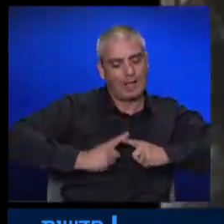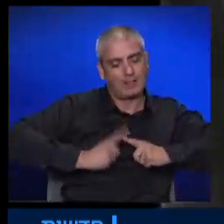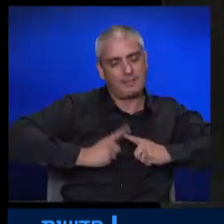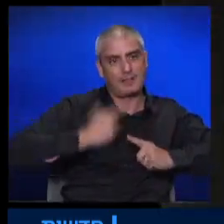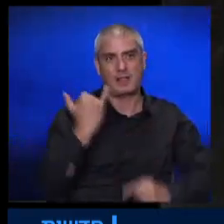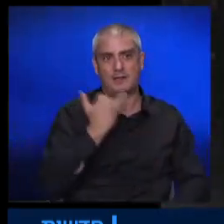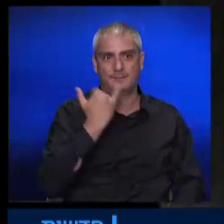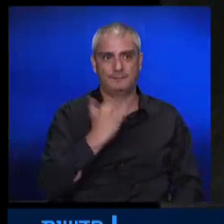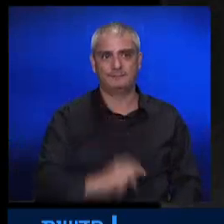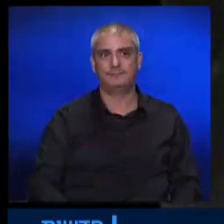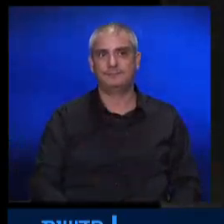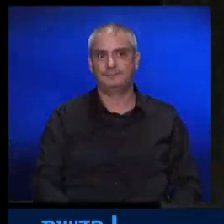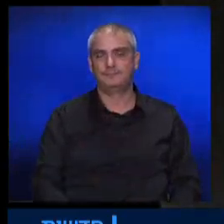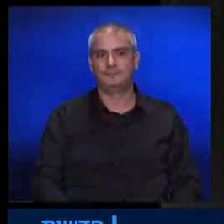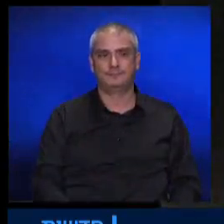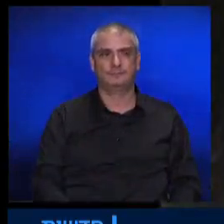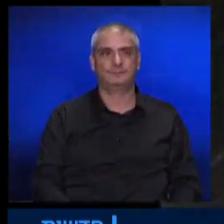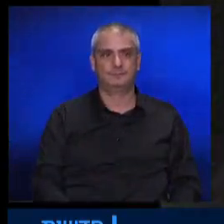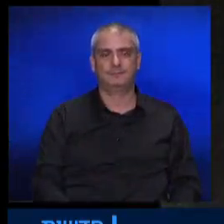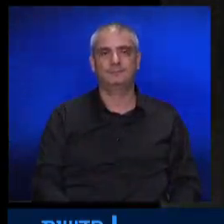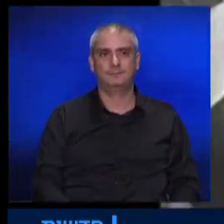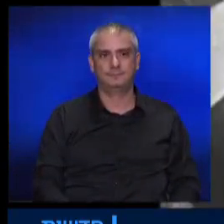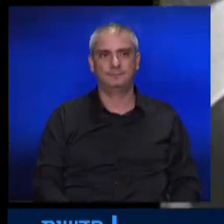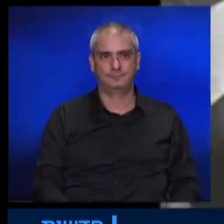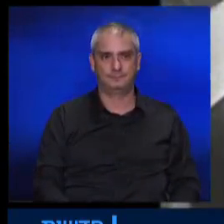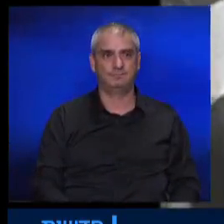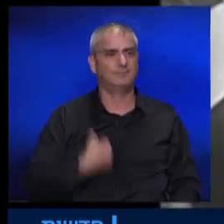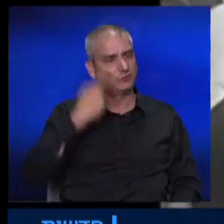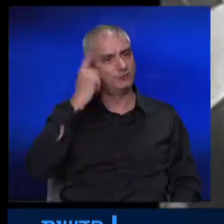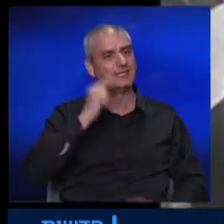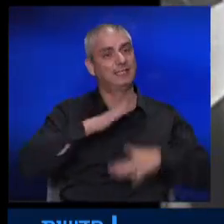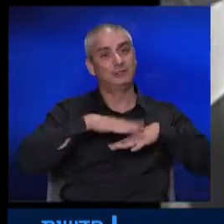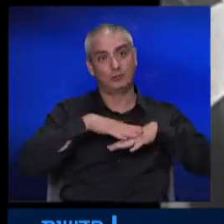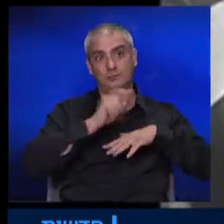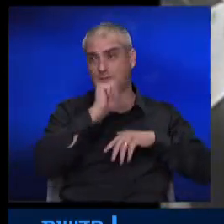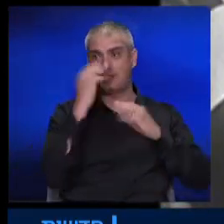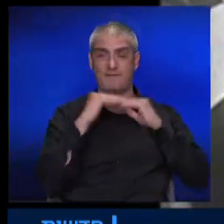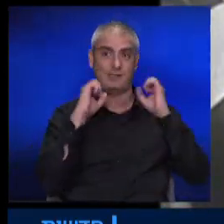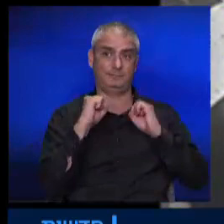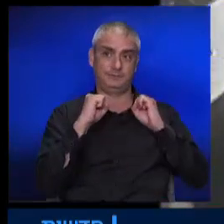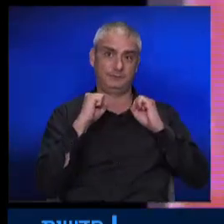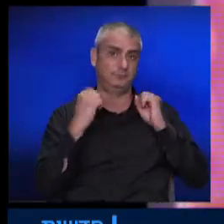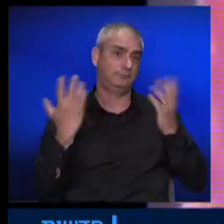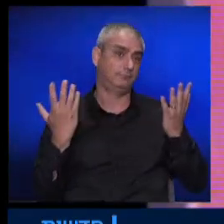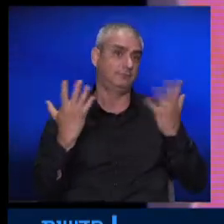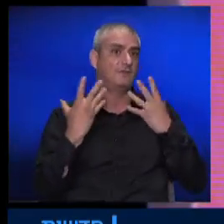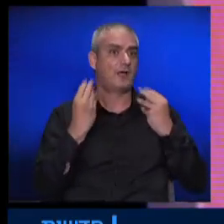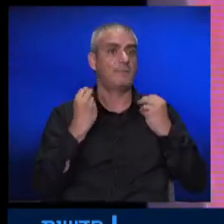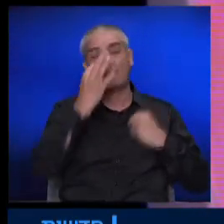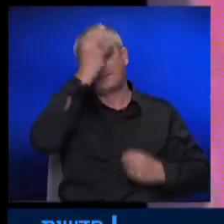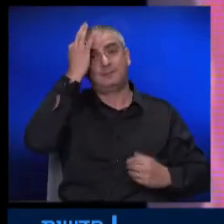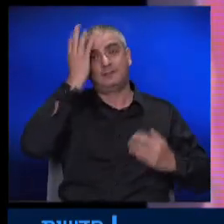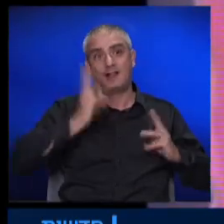הכל עובר. אני חושב שצריך כישרון, זה הבסיס, והמון המון הצלחה. את לאחור. תמיד